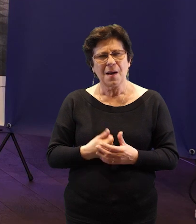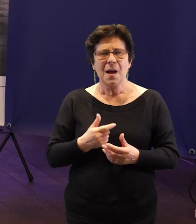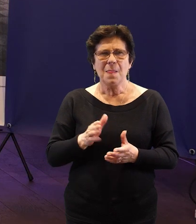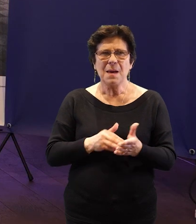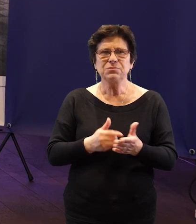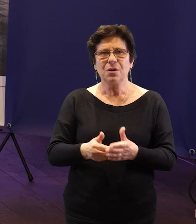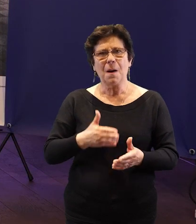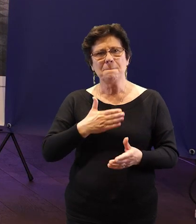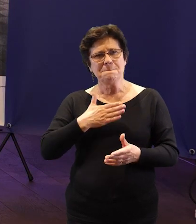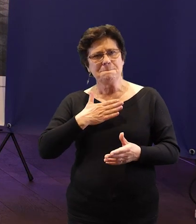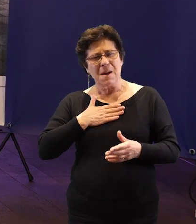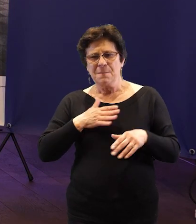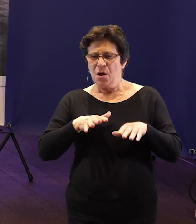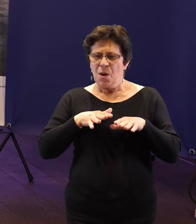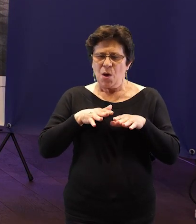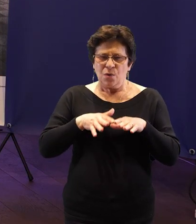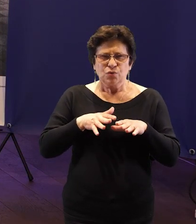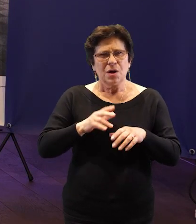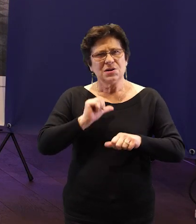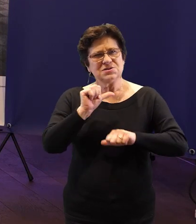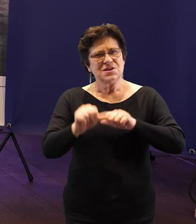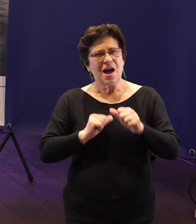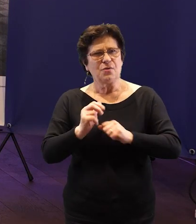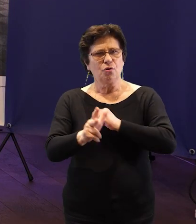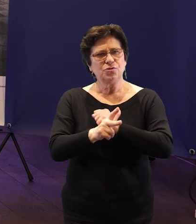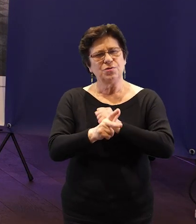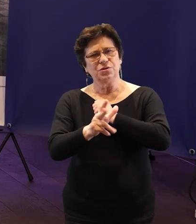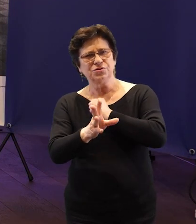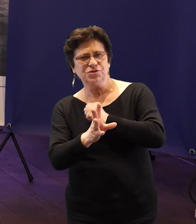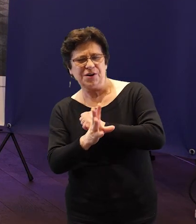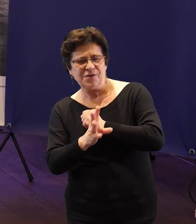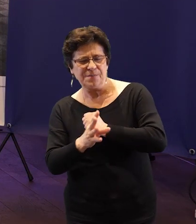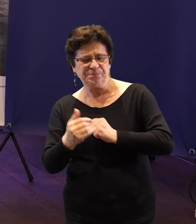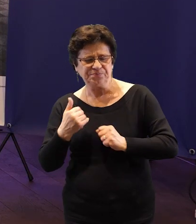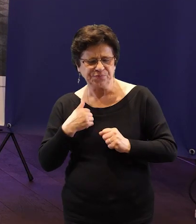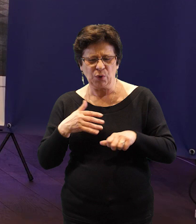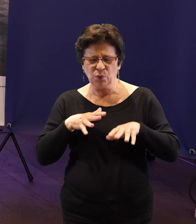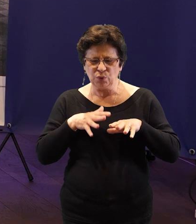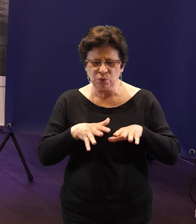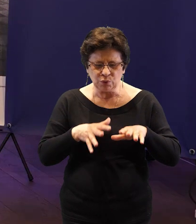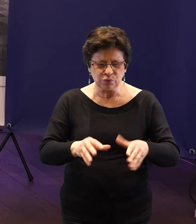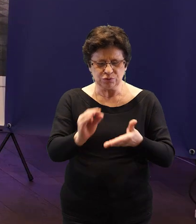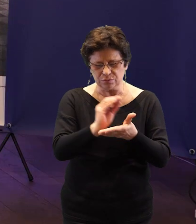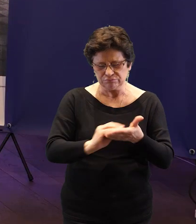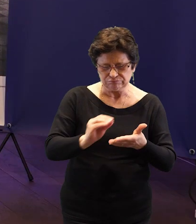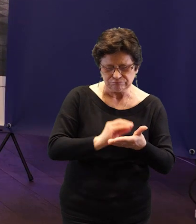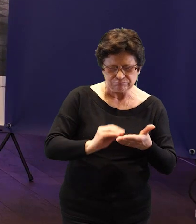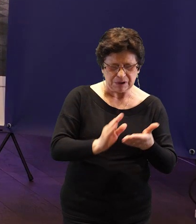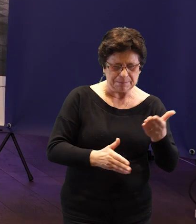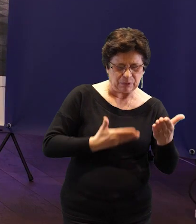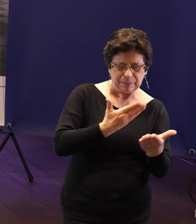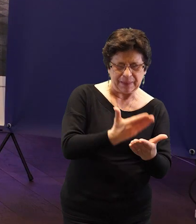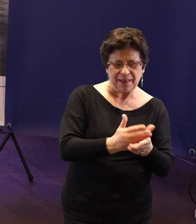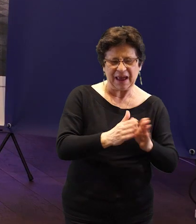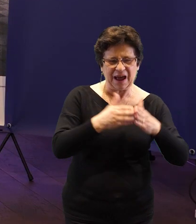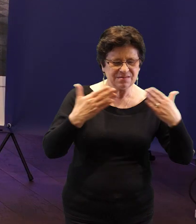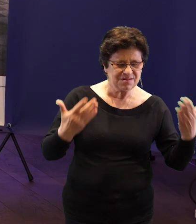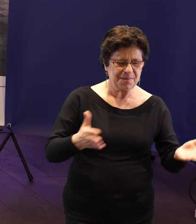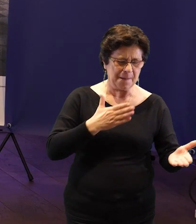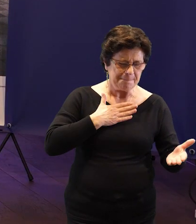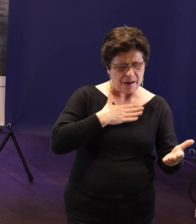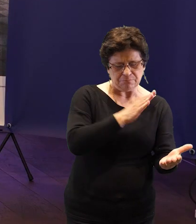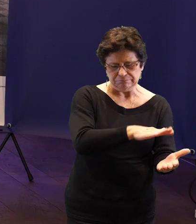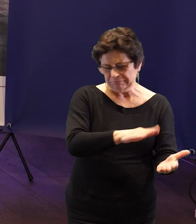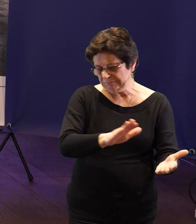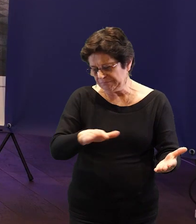publikacji z lat 80., z lat 90., gdzie jest masę różnych szczegółów podanych. Co byście